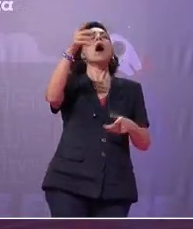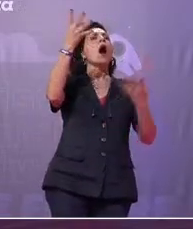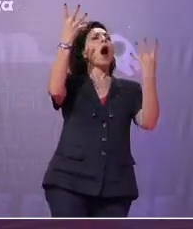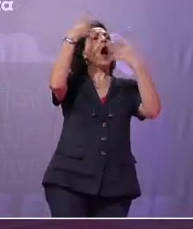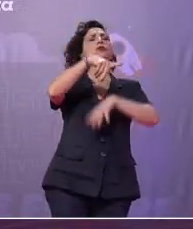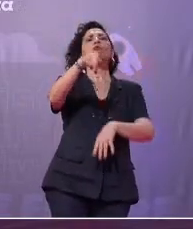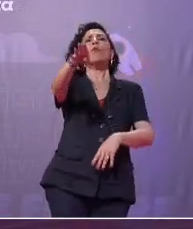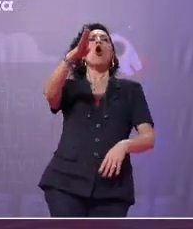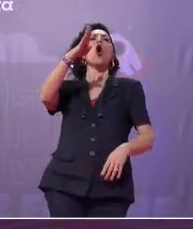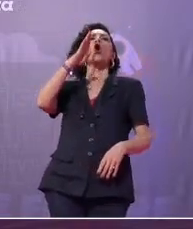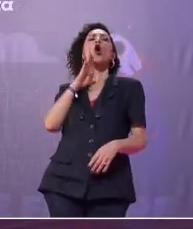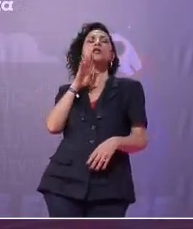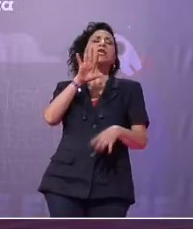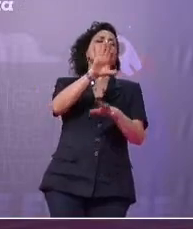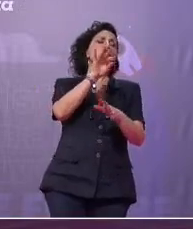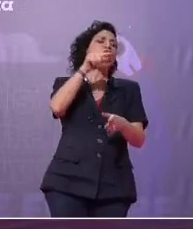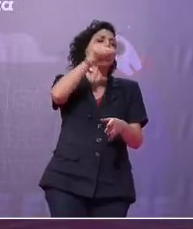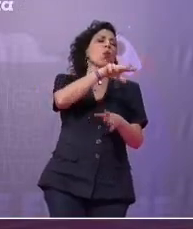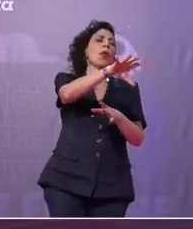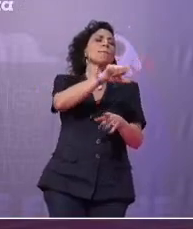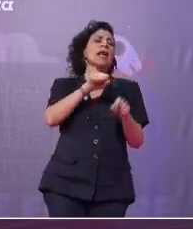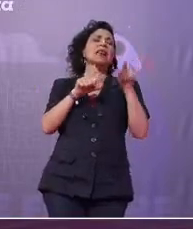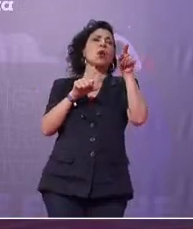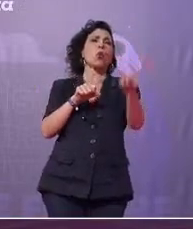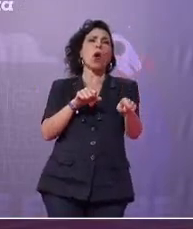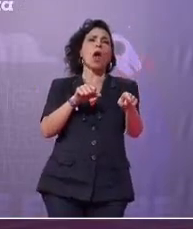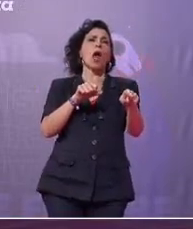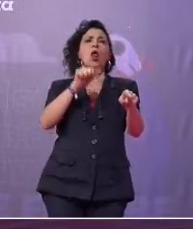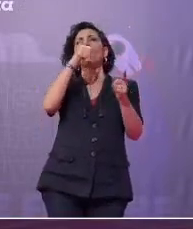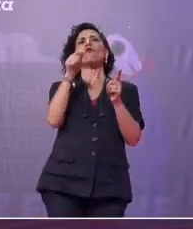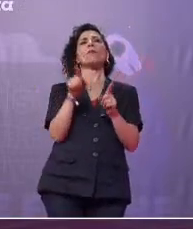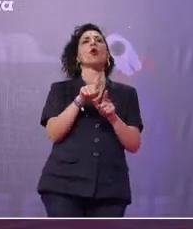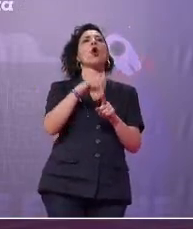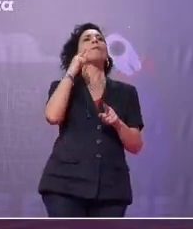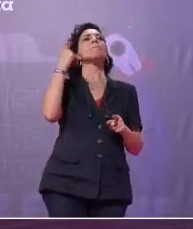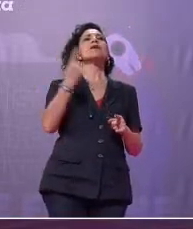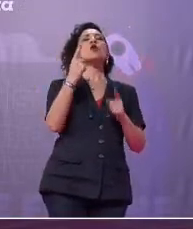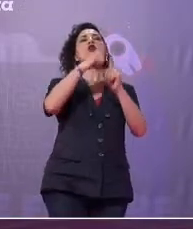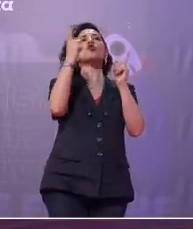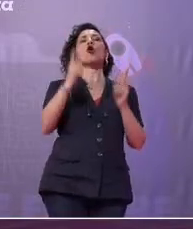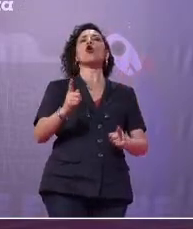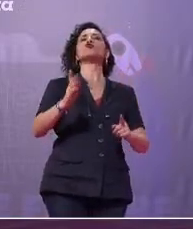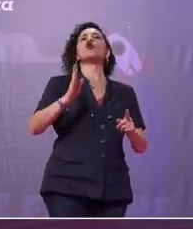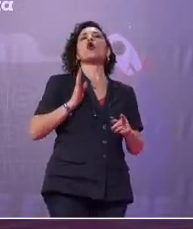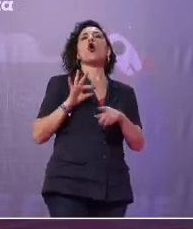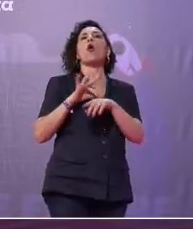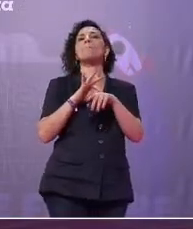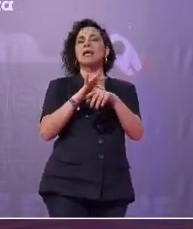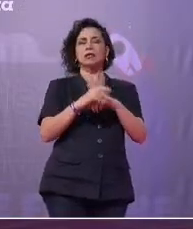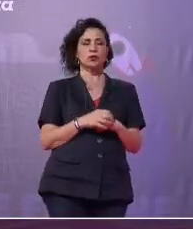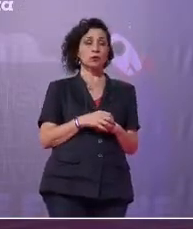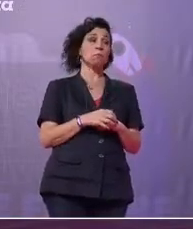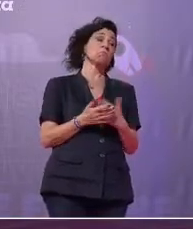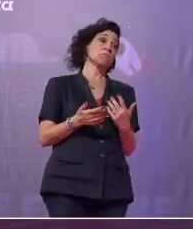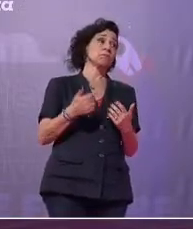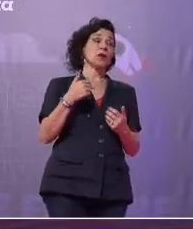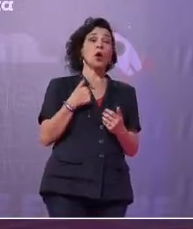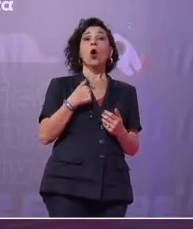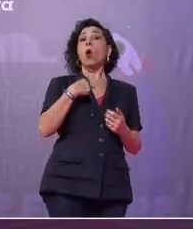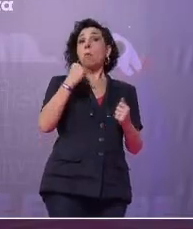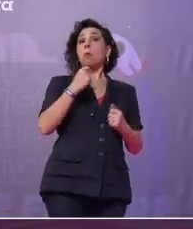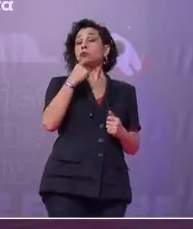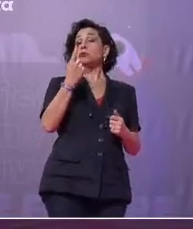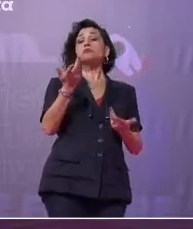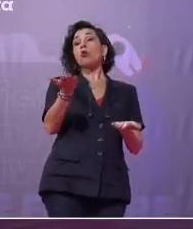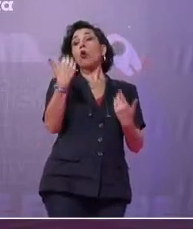e io gli potrò dire tranquillamente guarda comprami la seconda che mi hai proposto e la potrò aspettare direttamente